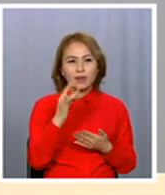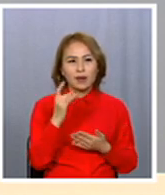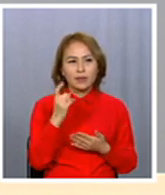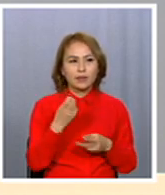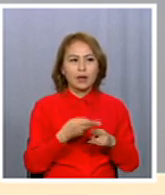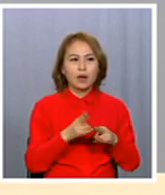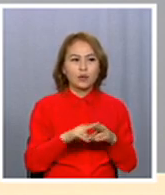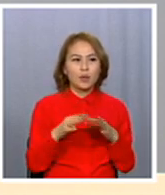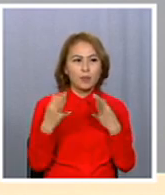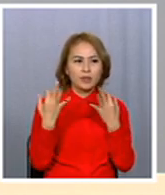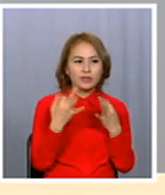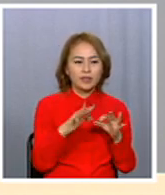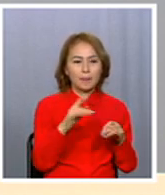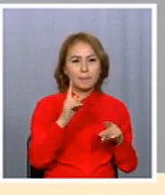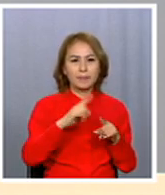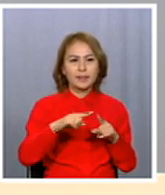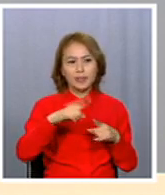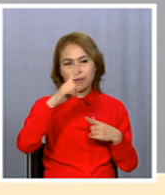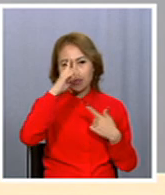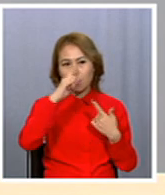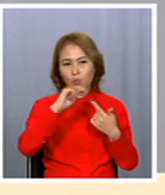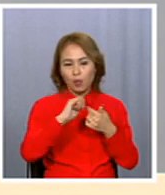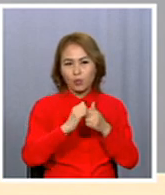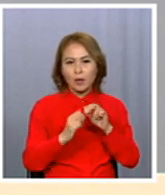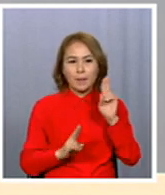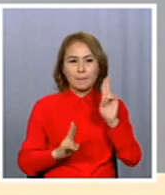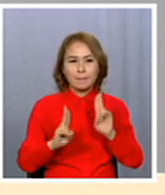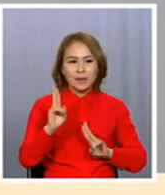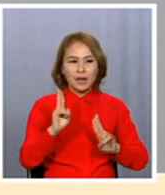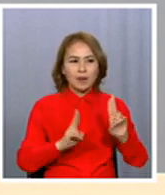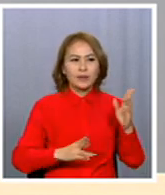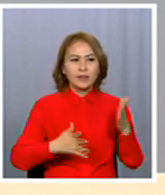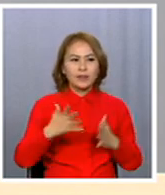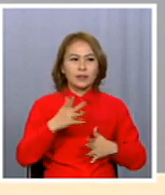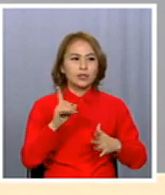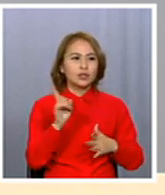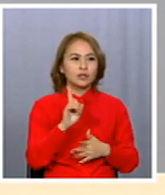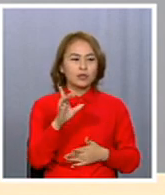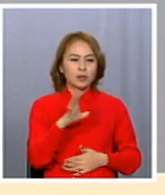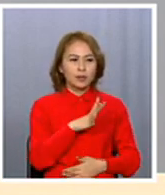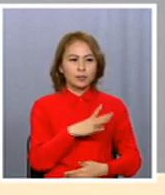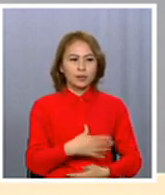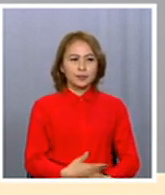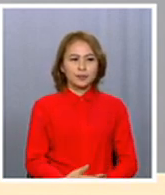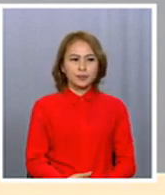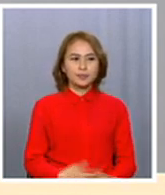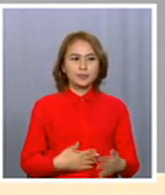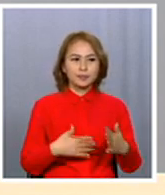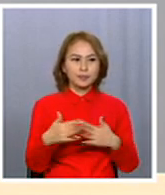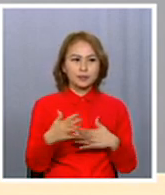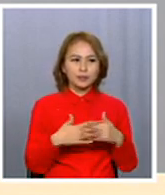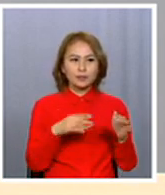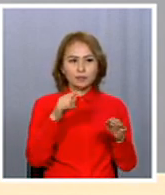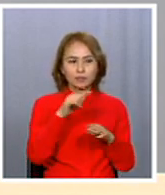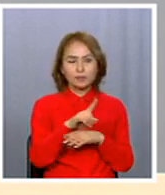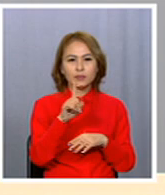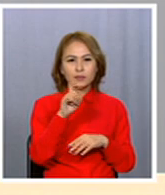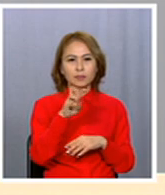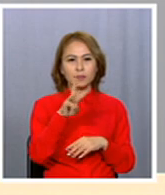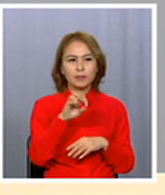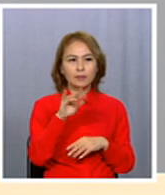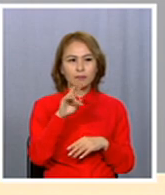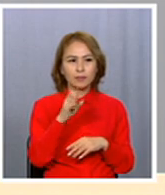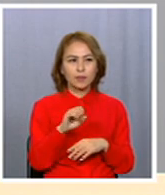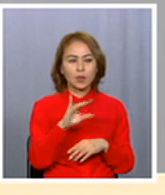позволяет быстрее запомнить правила или последовательность чего-либо. Медведь выходит за малиной,